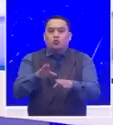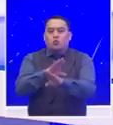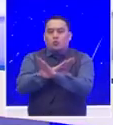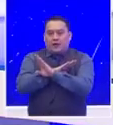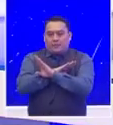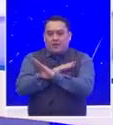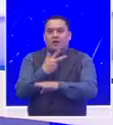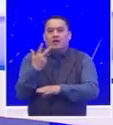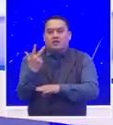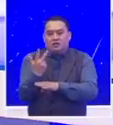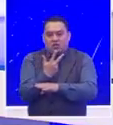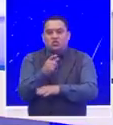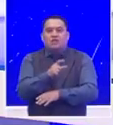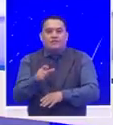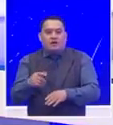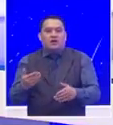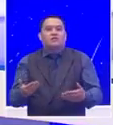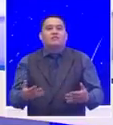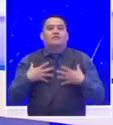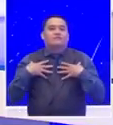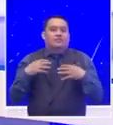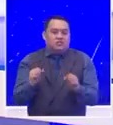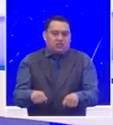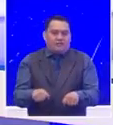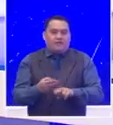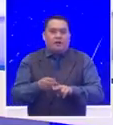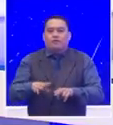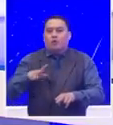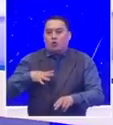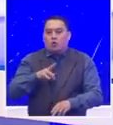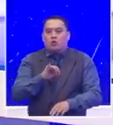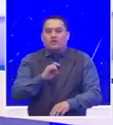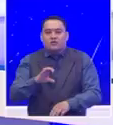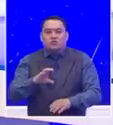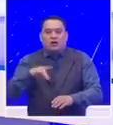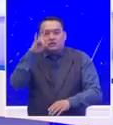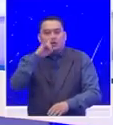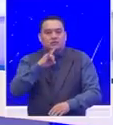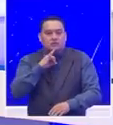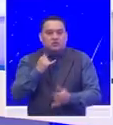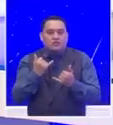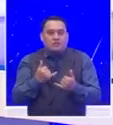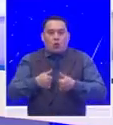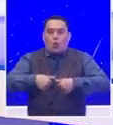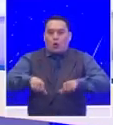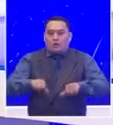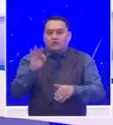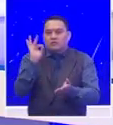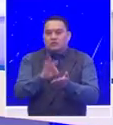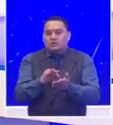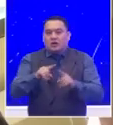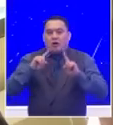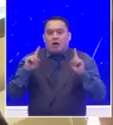трое. Это последние данные с официального сайта по ситуации с коронавирусом в Казахстане. Добавим, сегодня Госкомиссия в целях